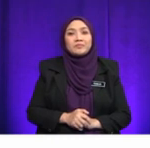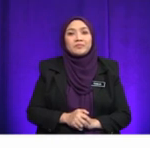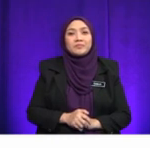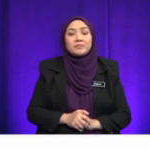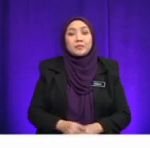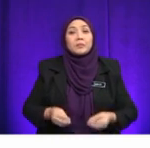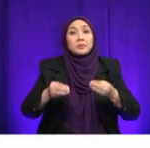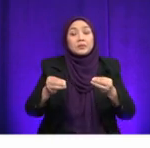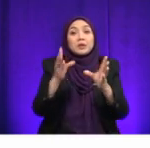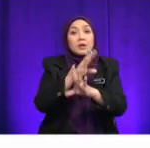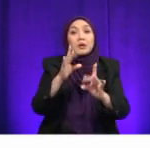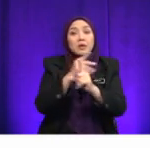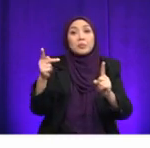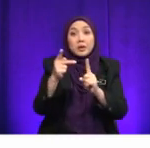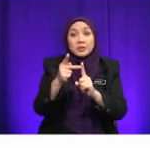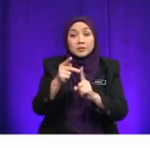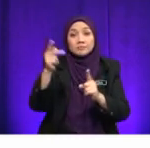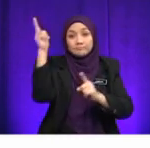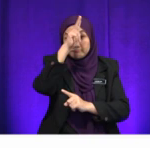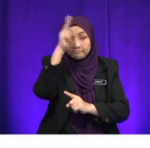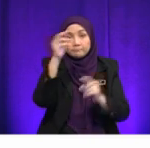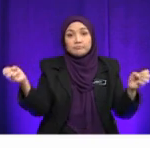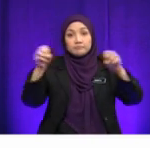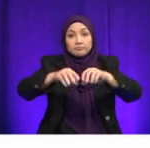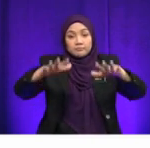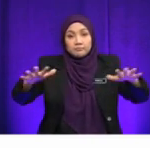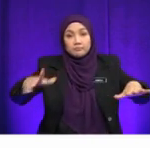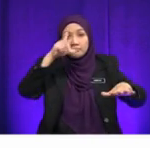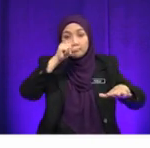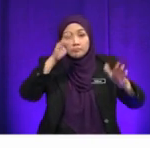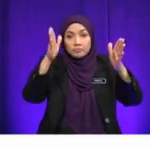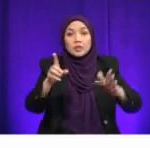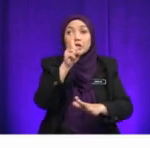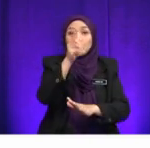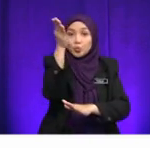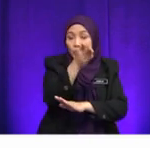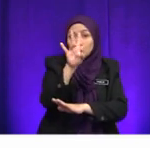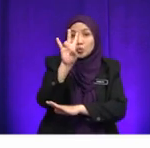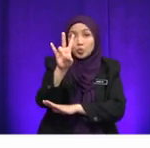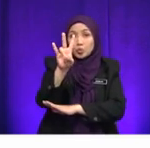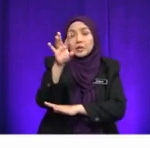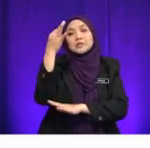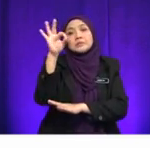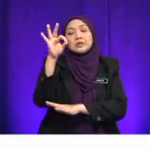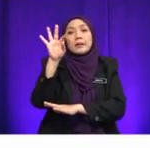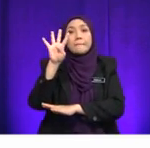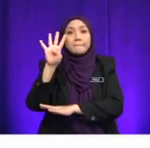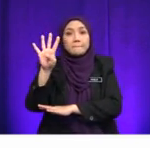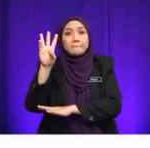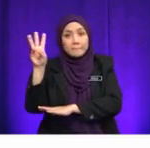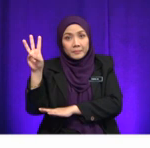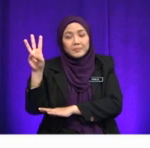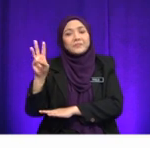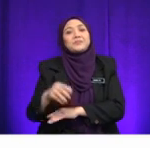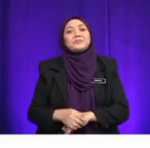penyerahan kepada kerajaan britis pada satu Juli 46